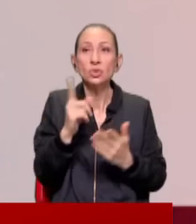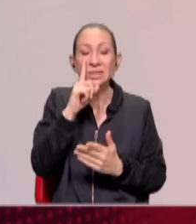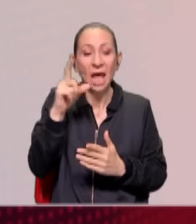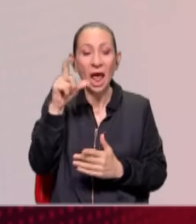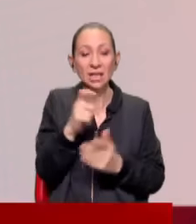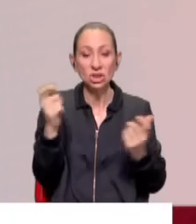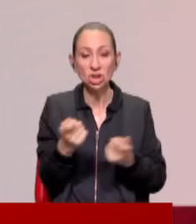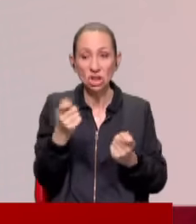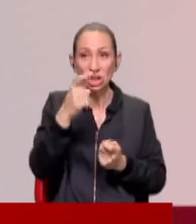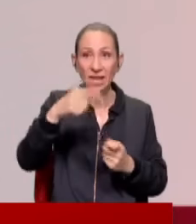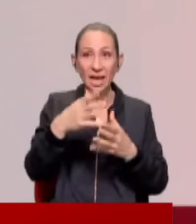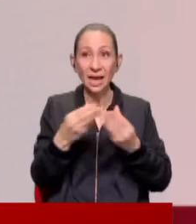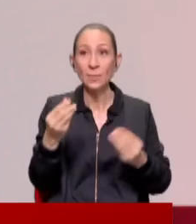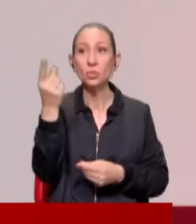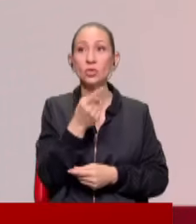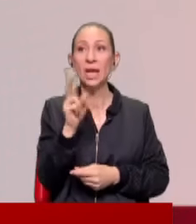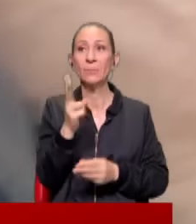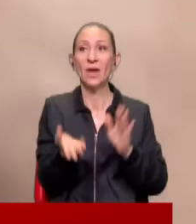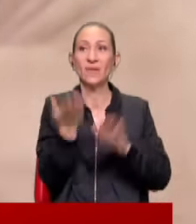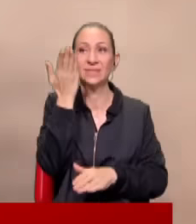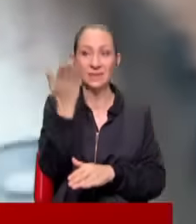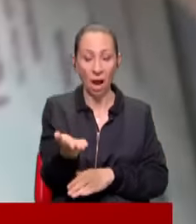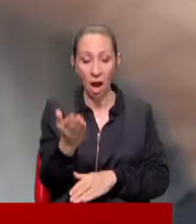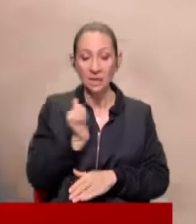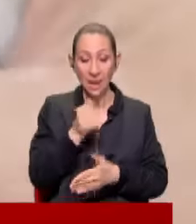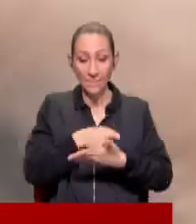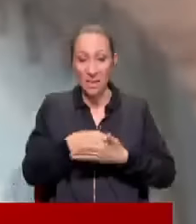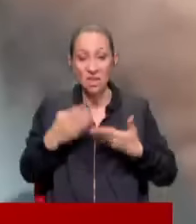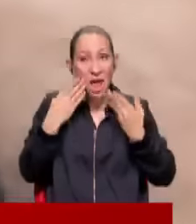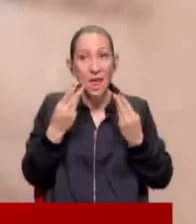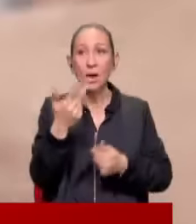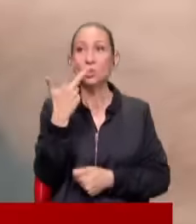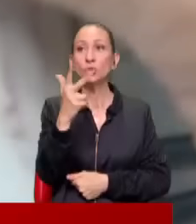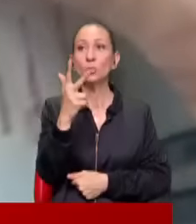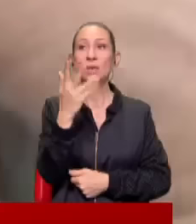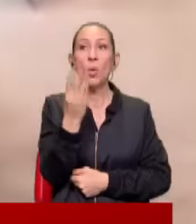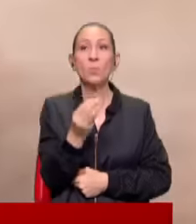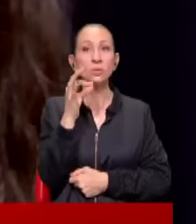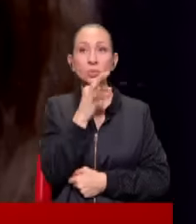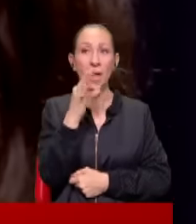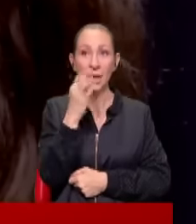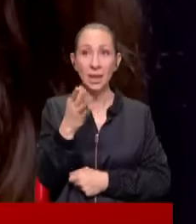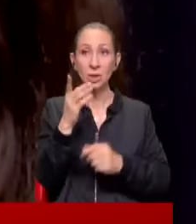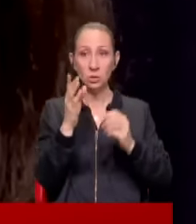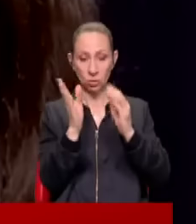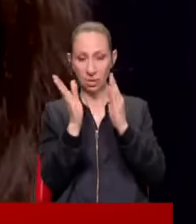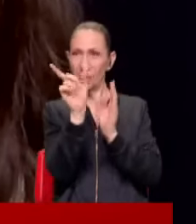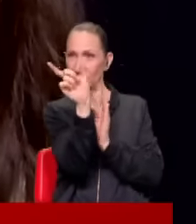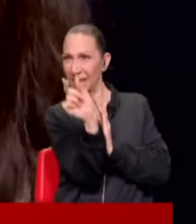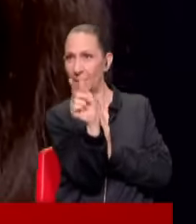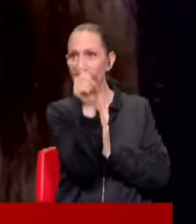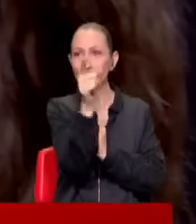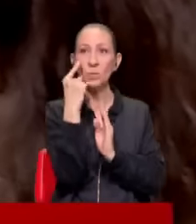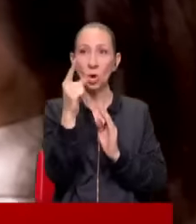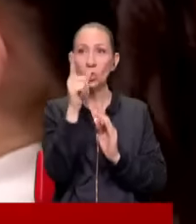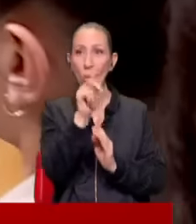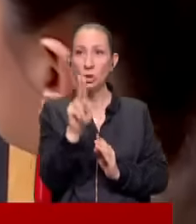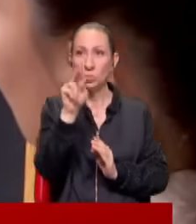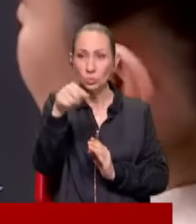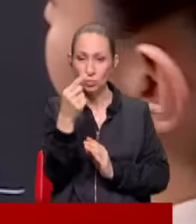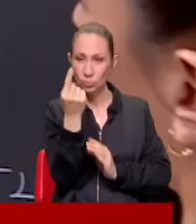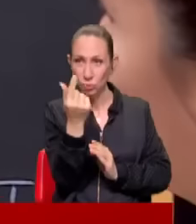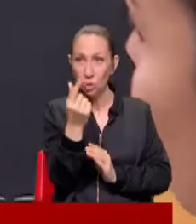ayında çalışanların kaybı %20'yi aştı. Asgari ücretteki erime ise 3000 liraya yaklaştı. Şu dilim, yani %17,5'u temsil